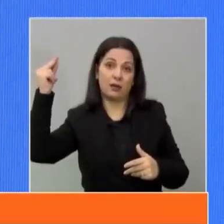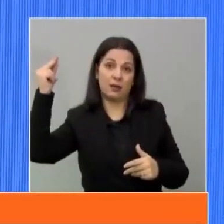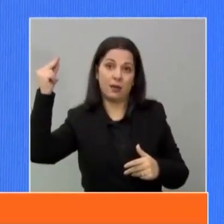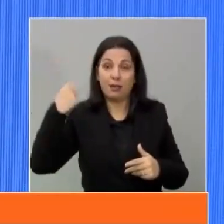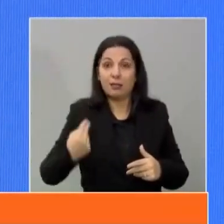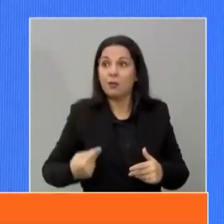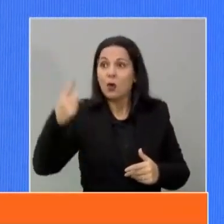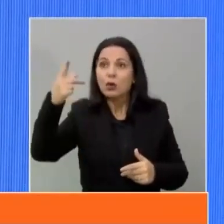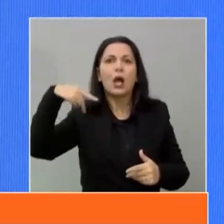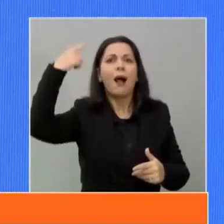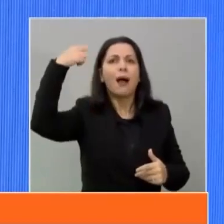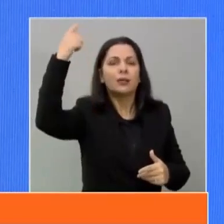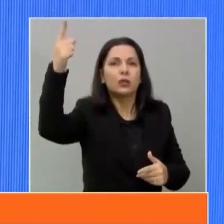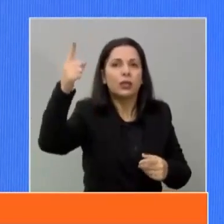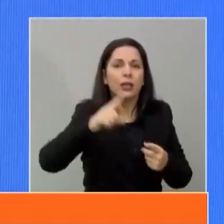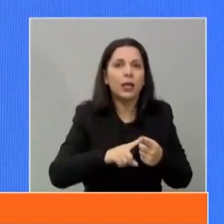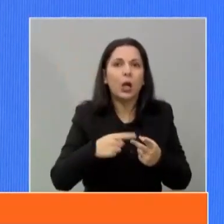του Αριστοτελείου Πανεπιστημίου, του Πανεπιστημίου